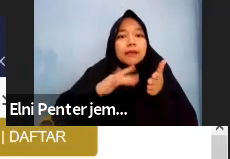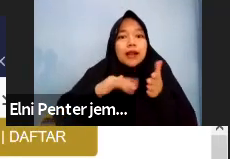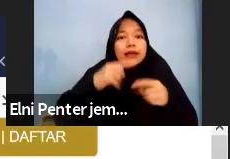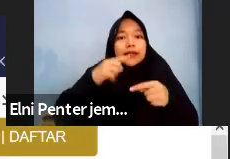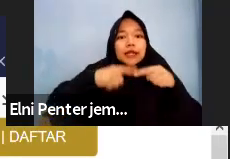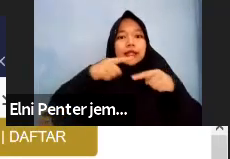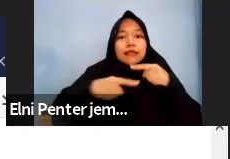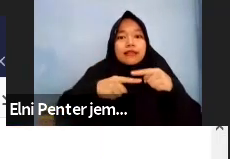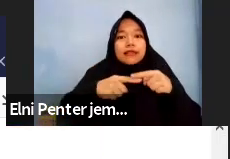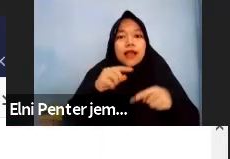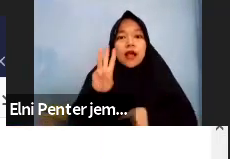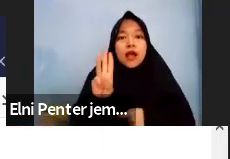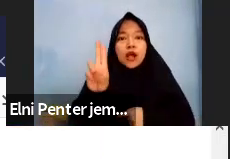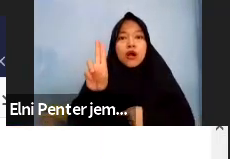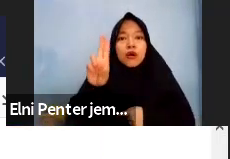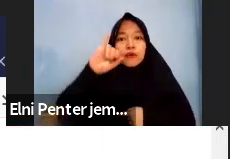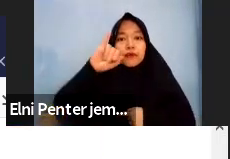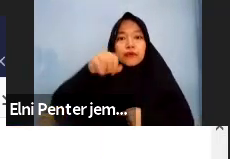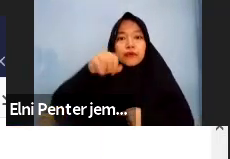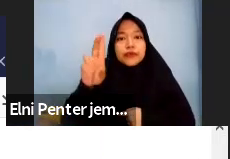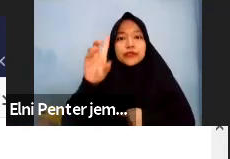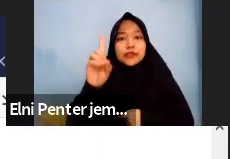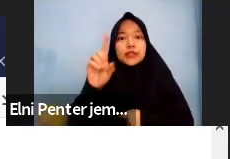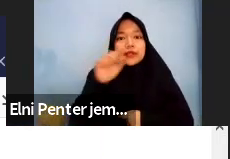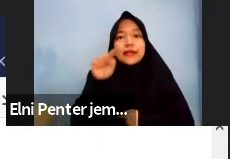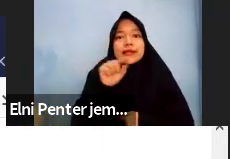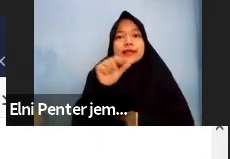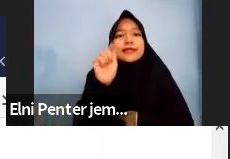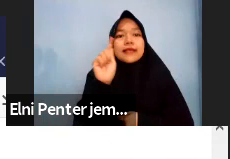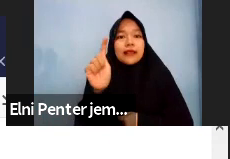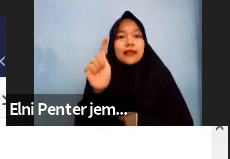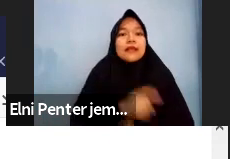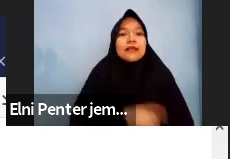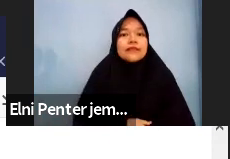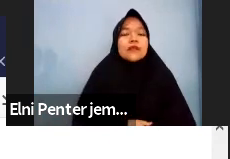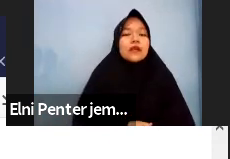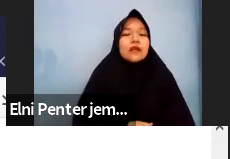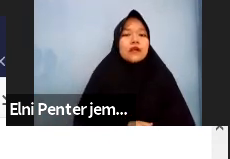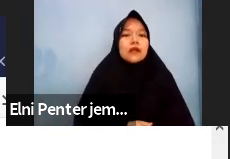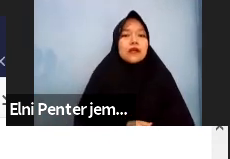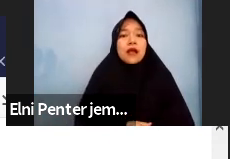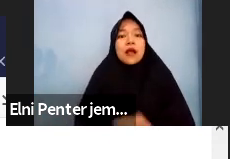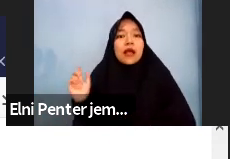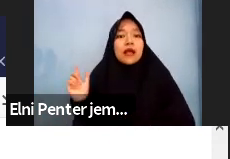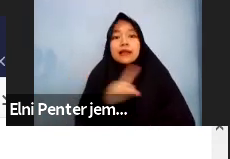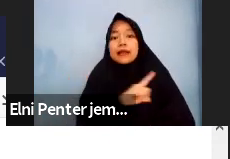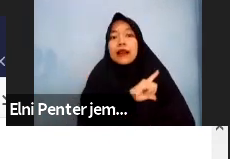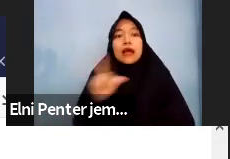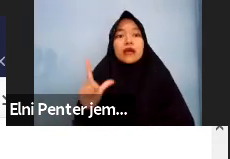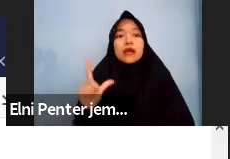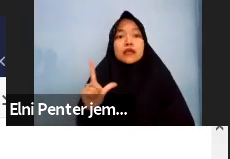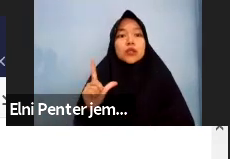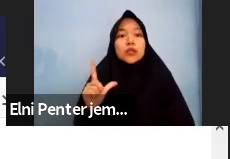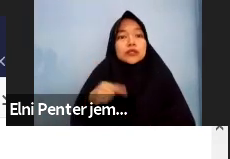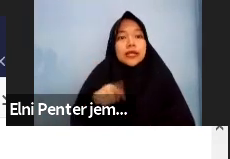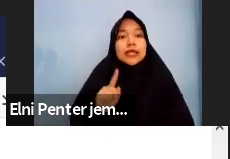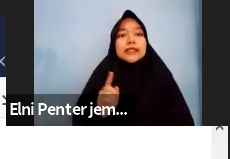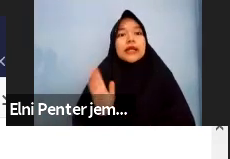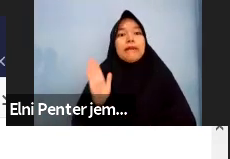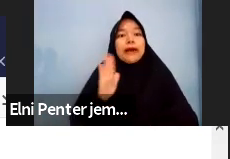nah ini openingnya enggak usah Tapi langsung ke petunjuknya aja